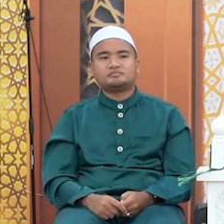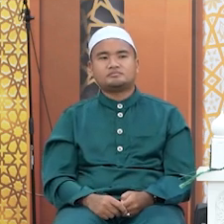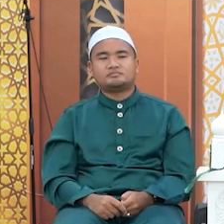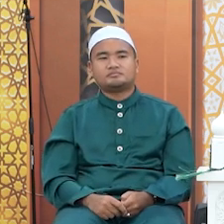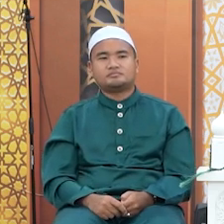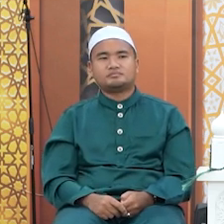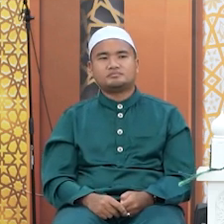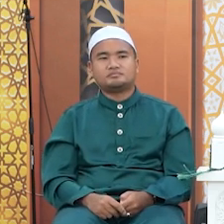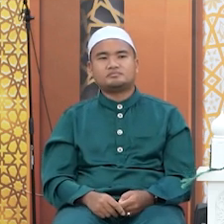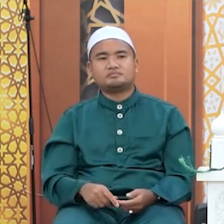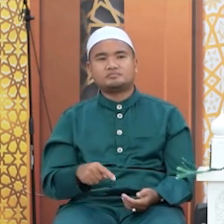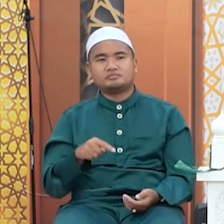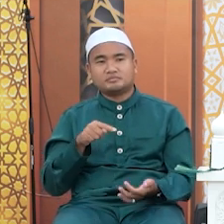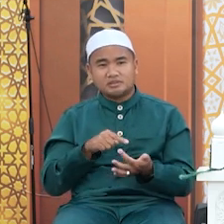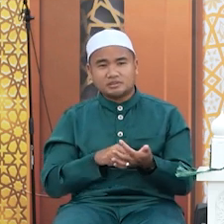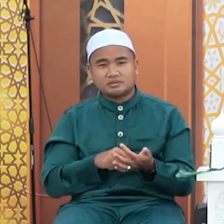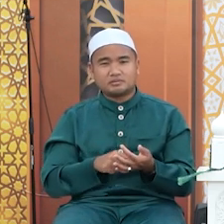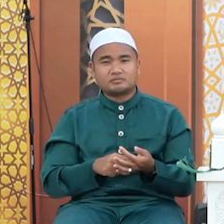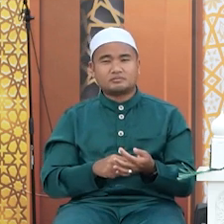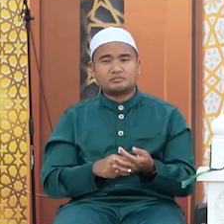Ini pelik ni, kahwin ni, rahmah.